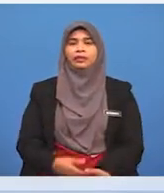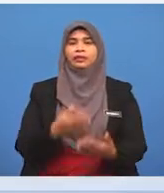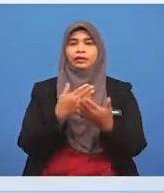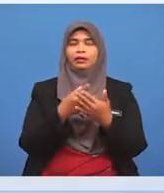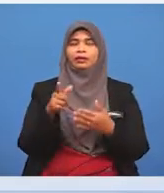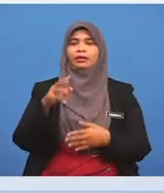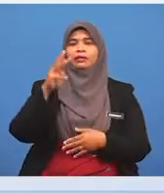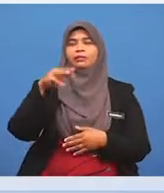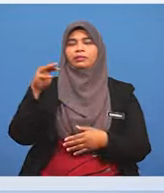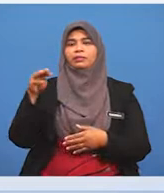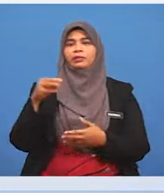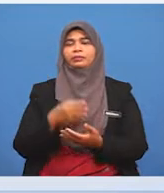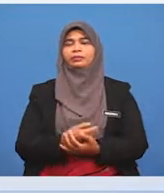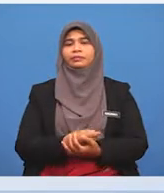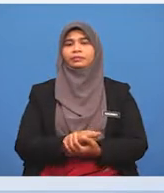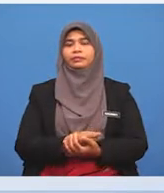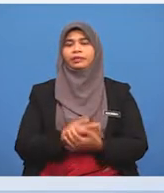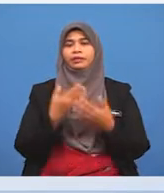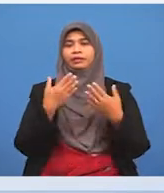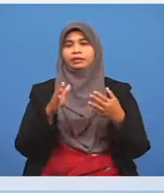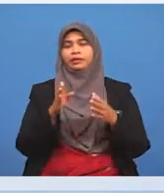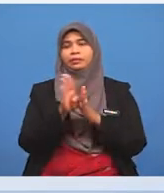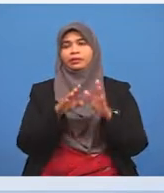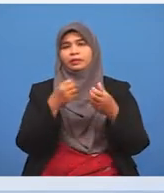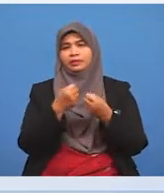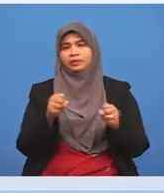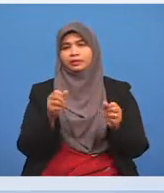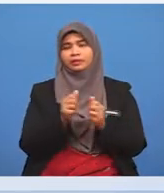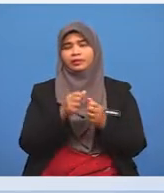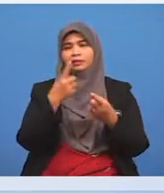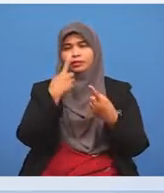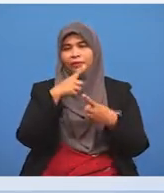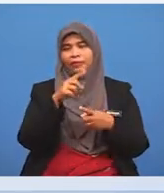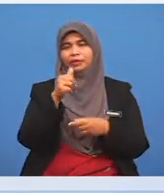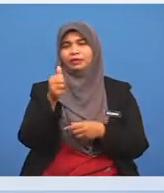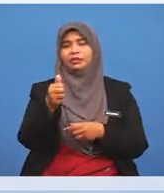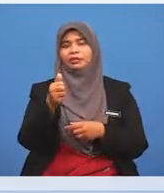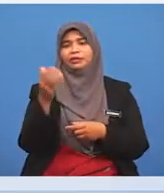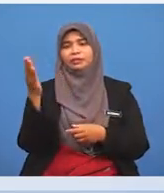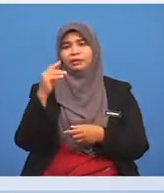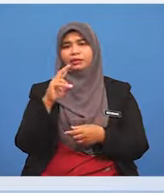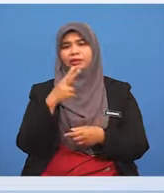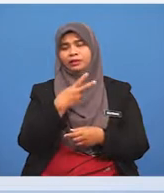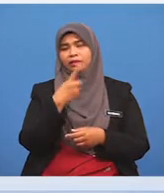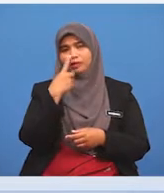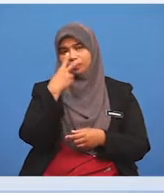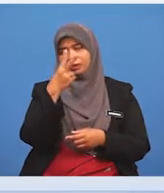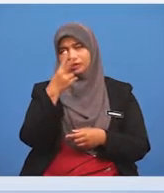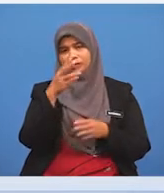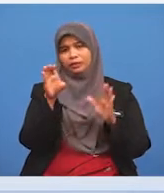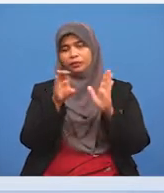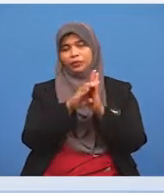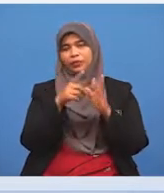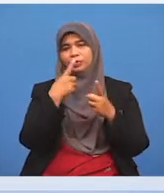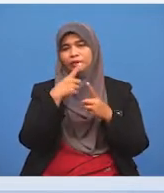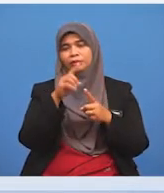Baiklah murid-murid, sudah bersedia dengan jawapan anda? Mari kita lihat contoh jawapan